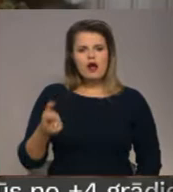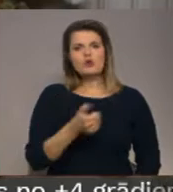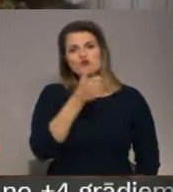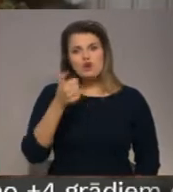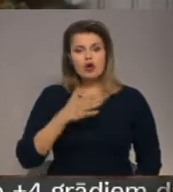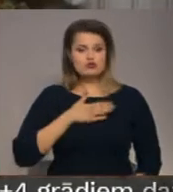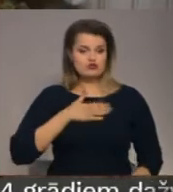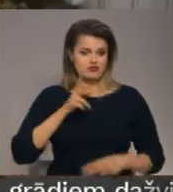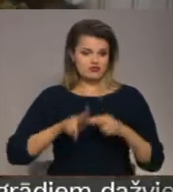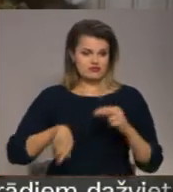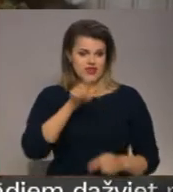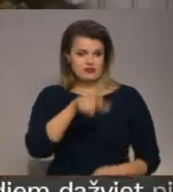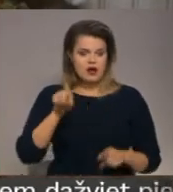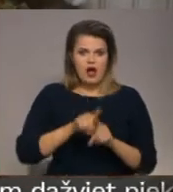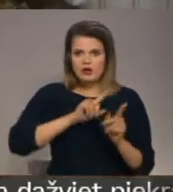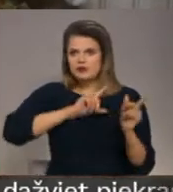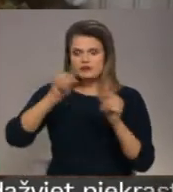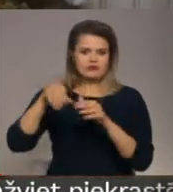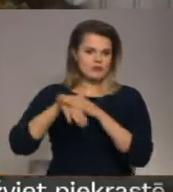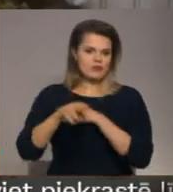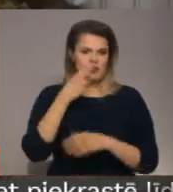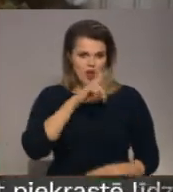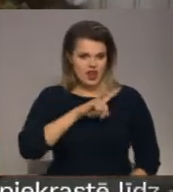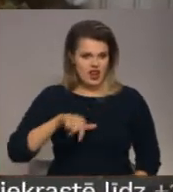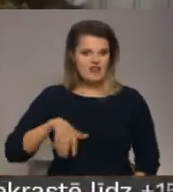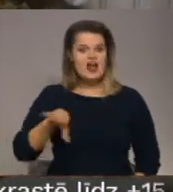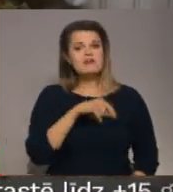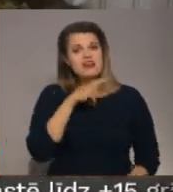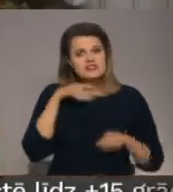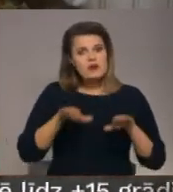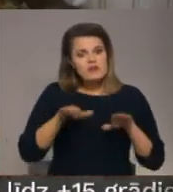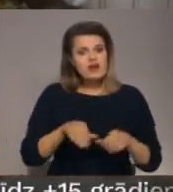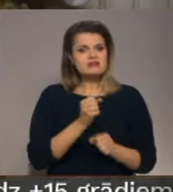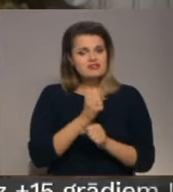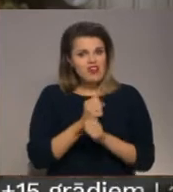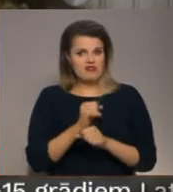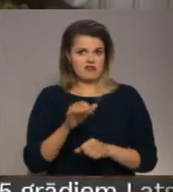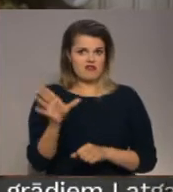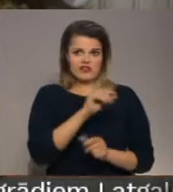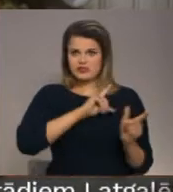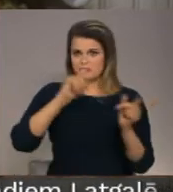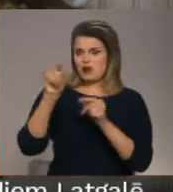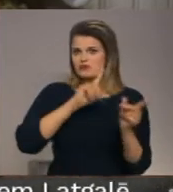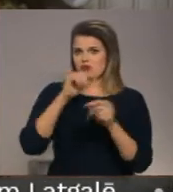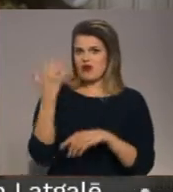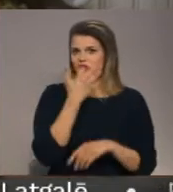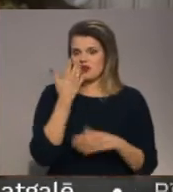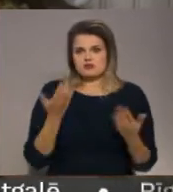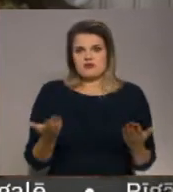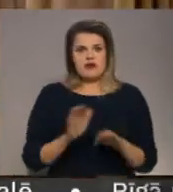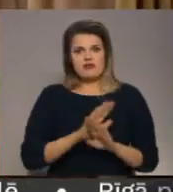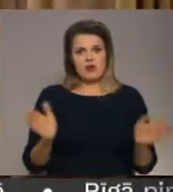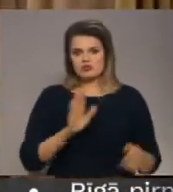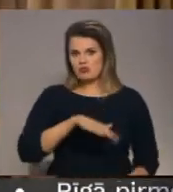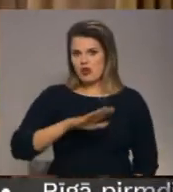arī izbrauca no Latvijas. Mēs to negribam. Mēs gribam, lai mums būtu darba, a ja visi izbrauc, tad nebūs